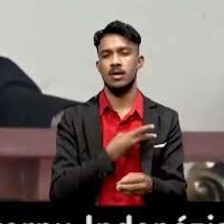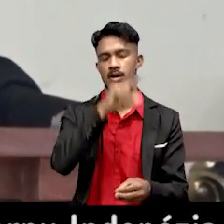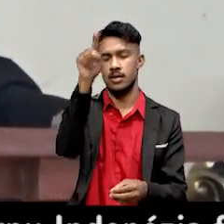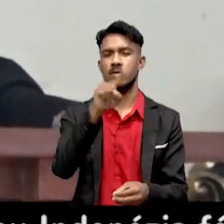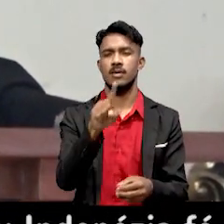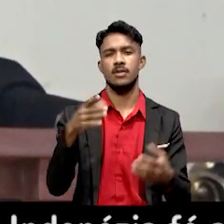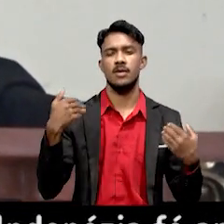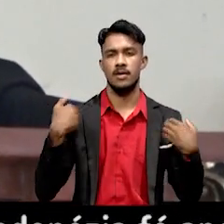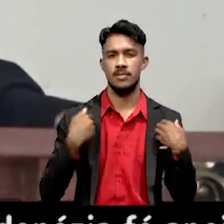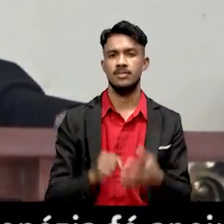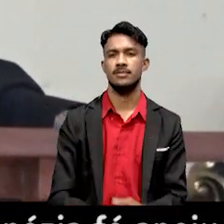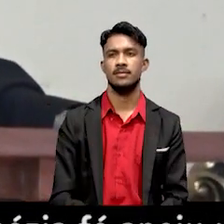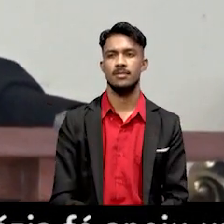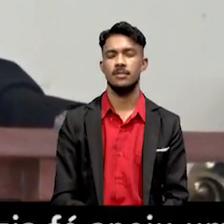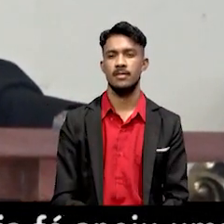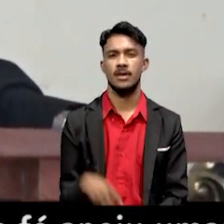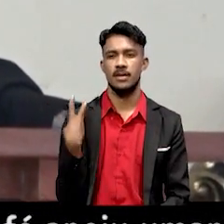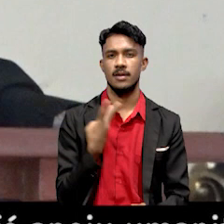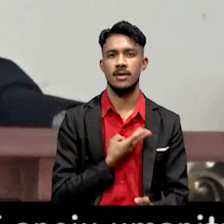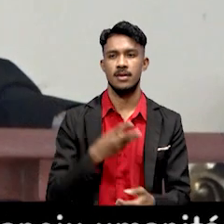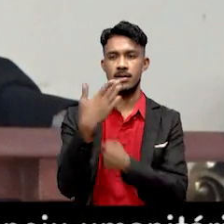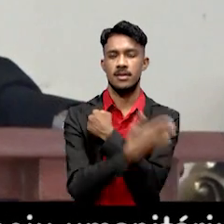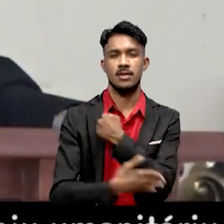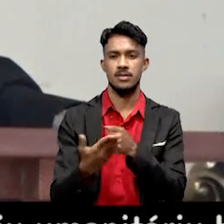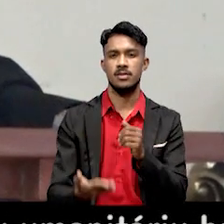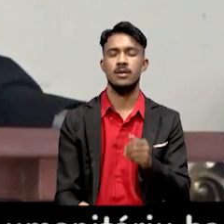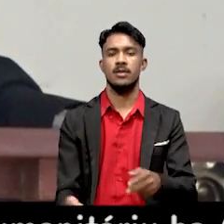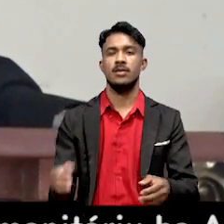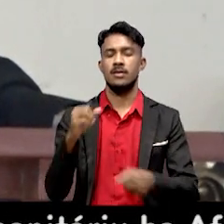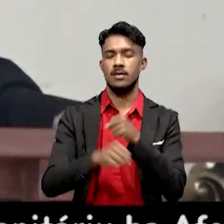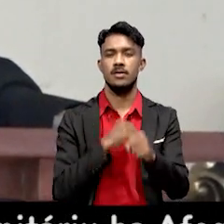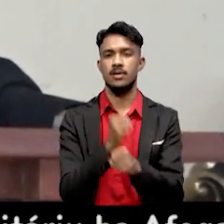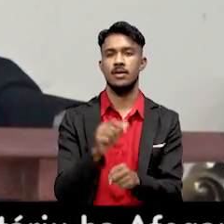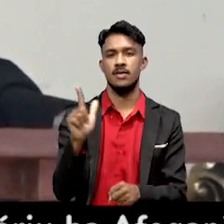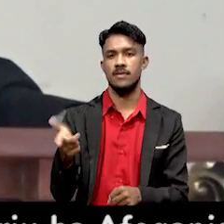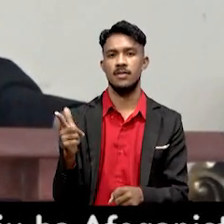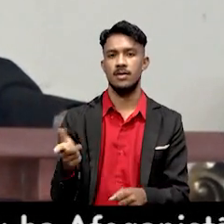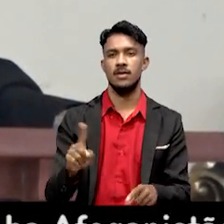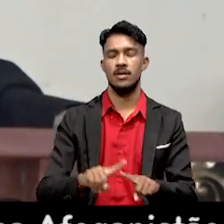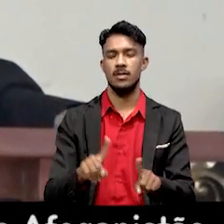Tenerai. Bora tenian asam pun 20 anos, mas eu mas os melhores